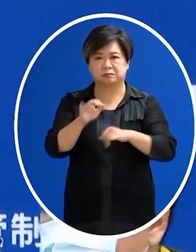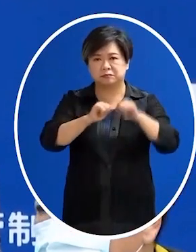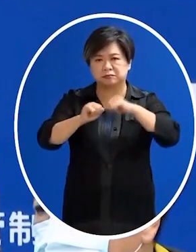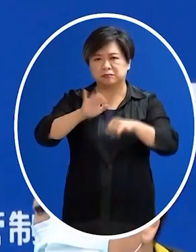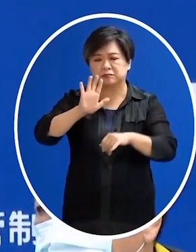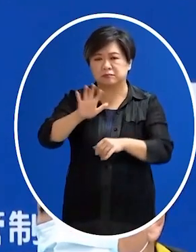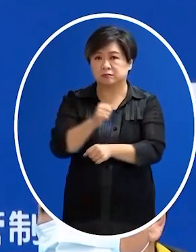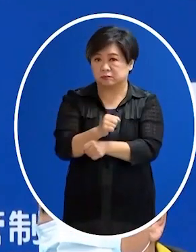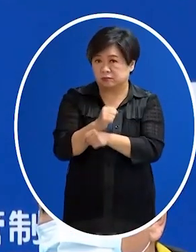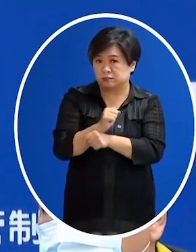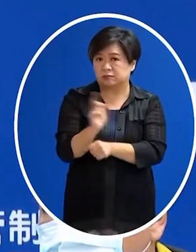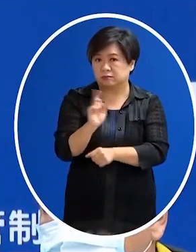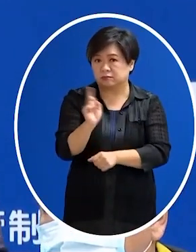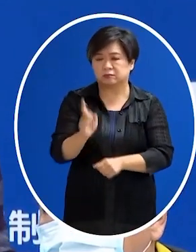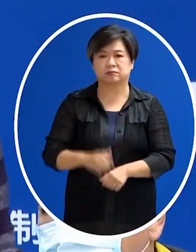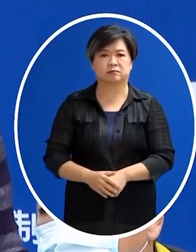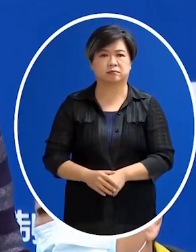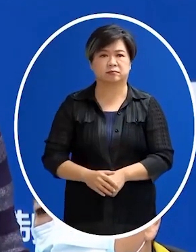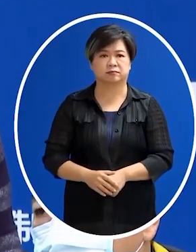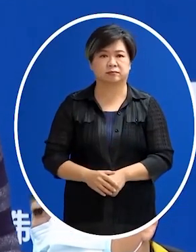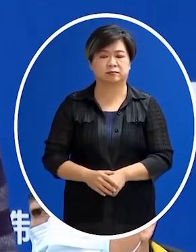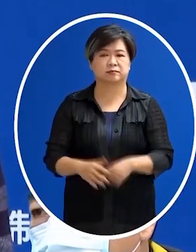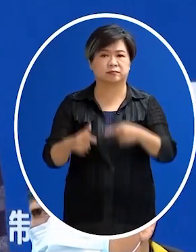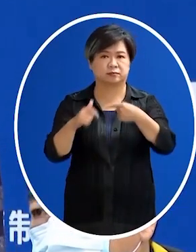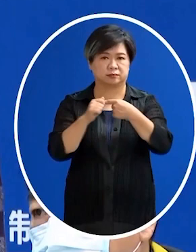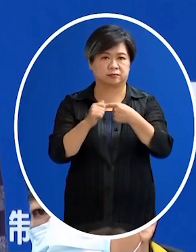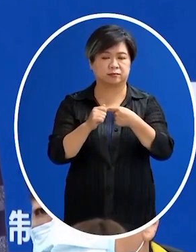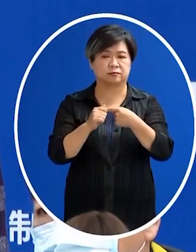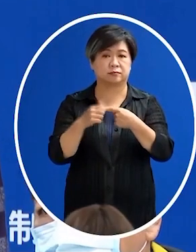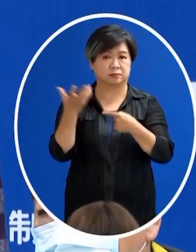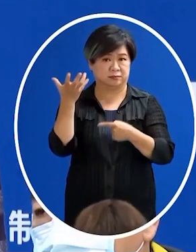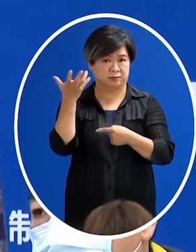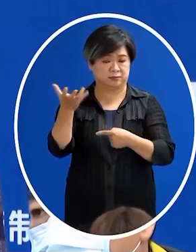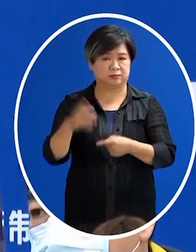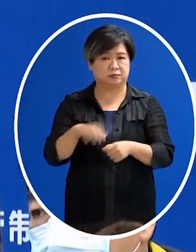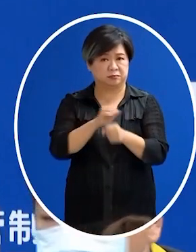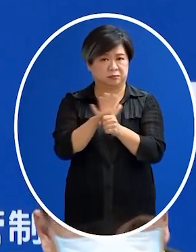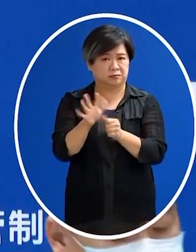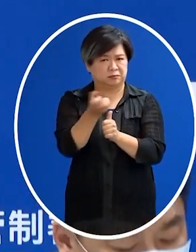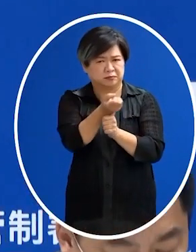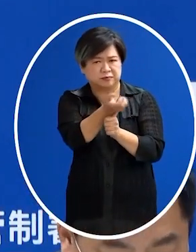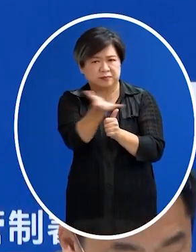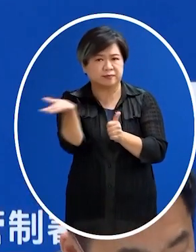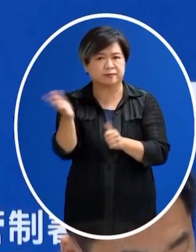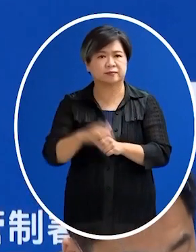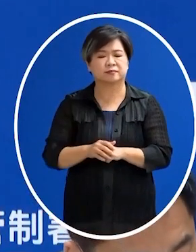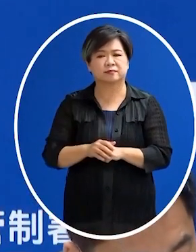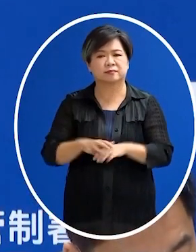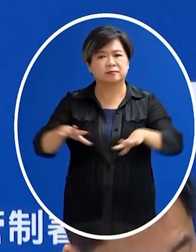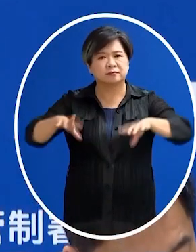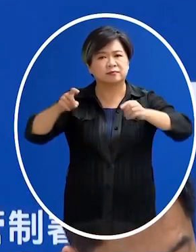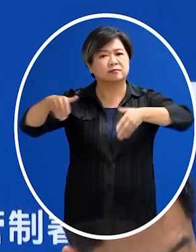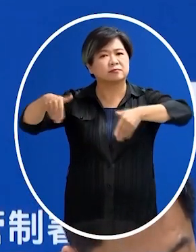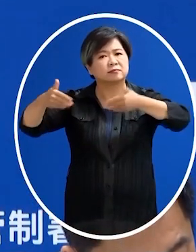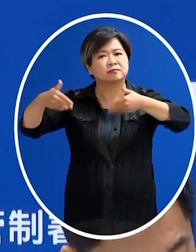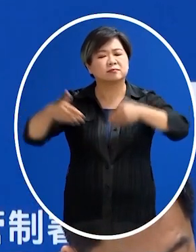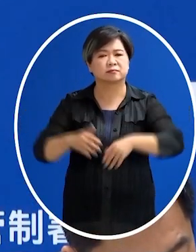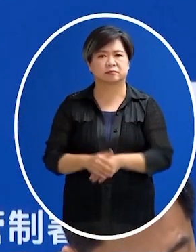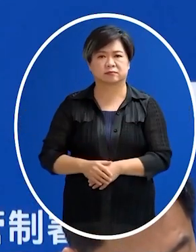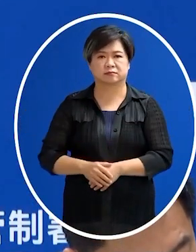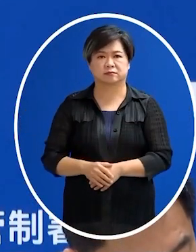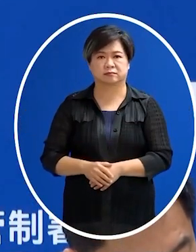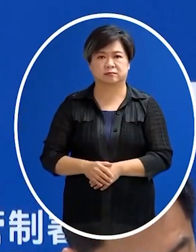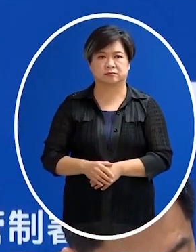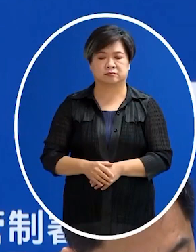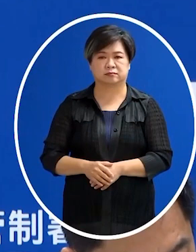注意什么哈？那第一个是说，大部分的 COVID 的感染症状其实是相对都是轻微的哈，所以基本